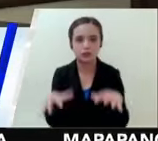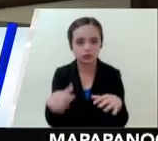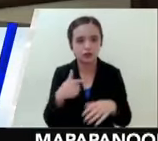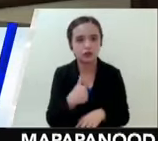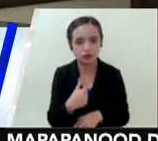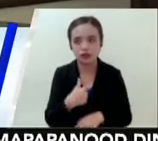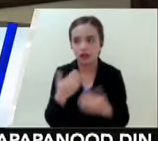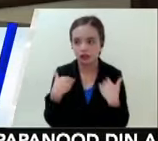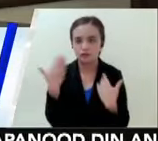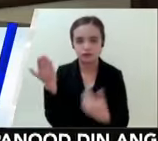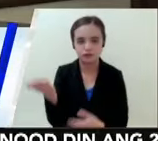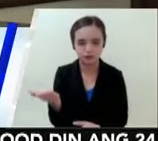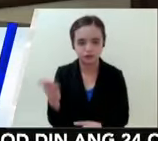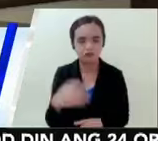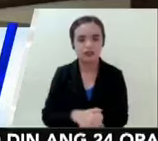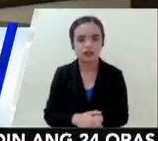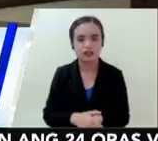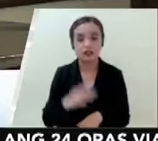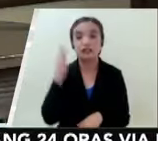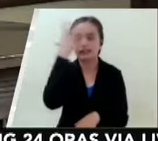saka ang ganda niya.